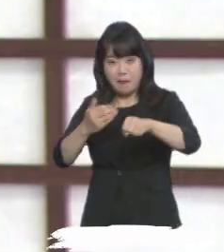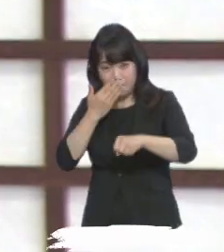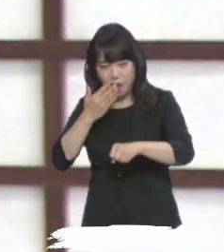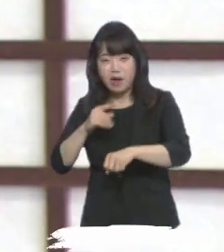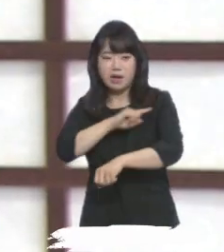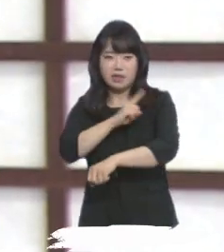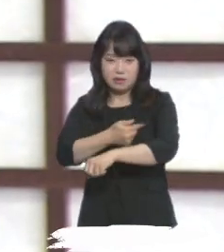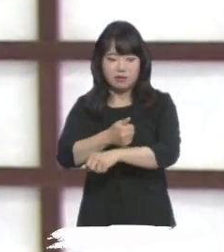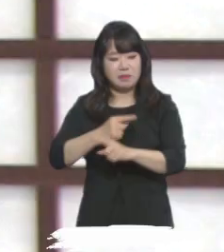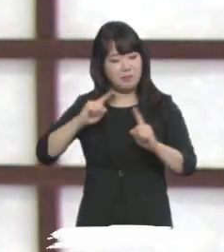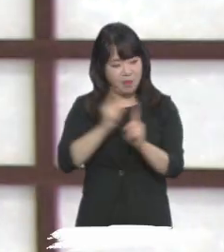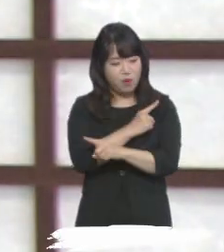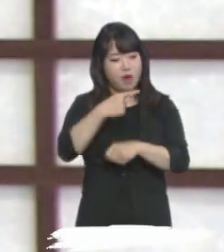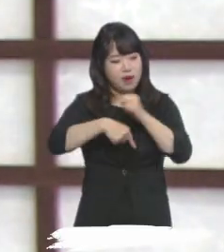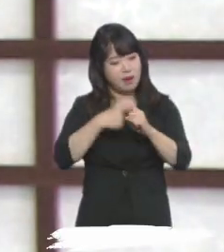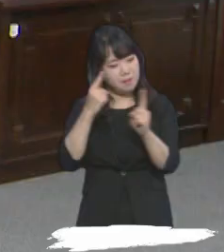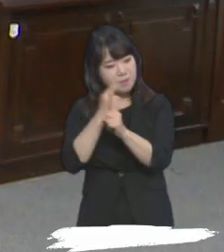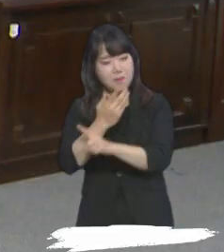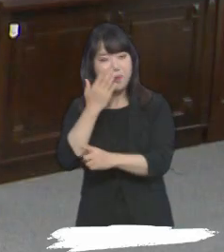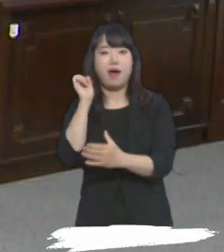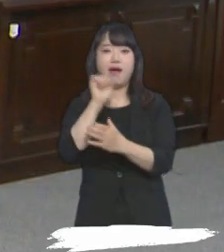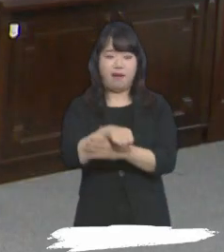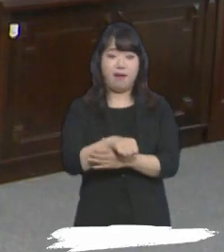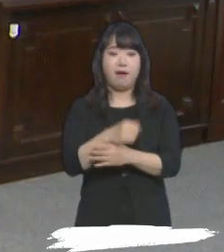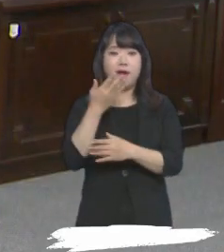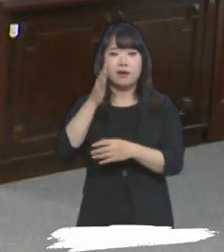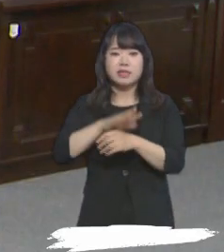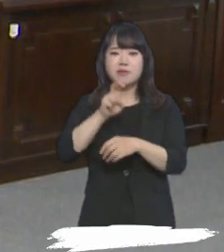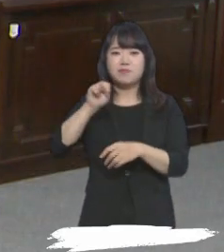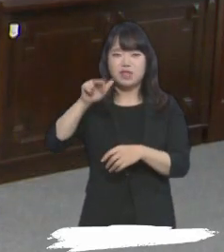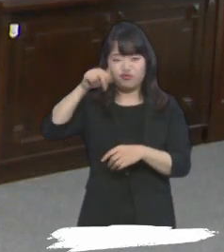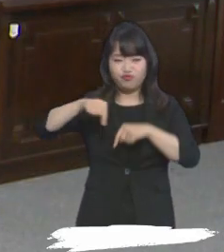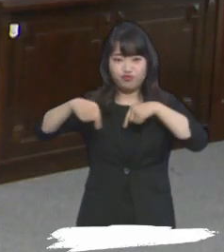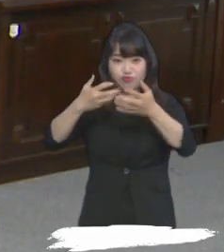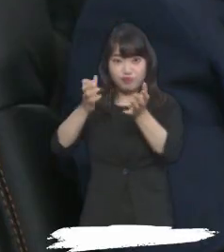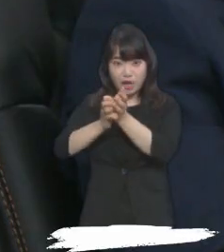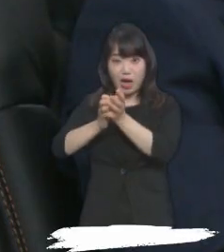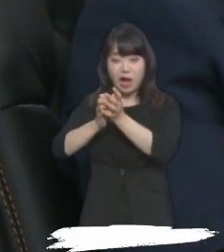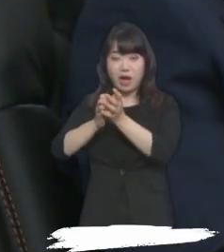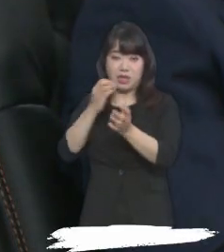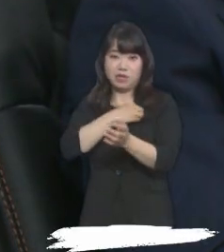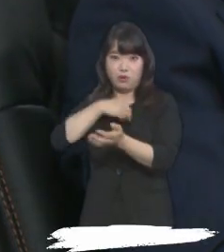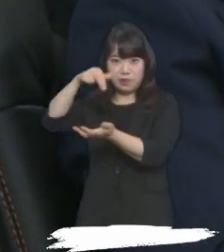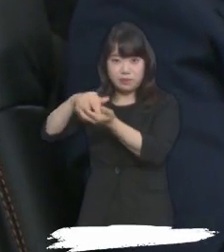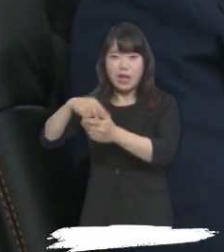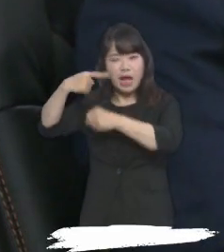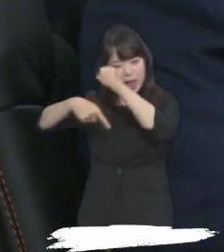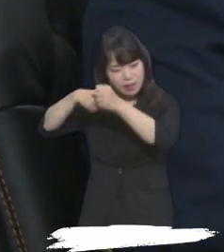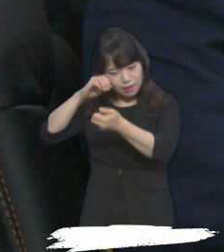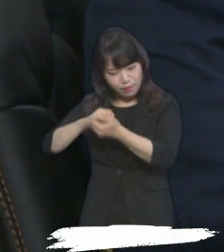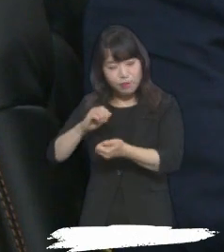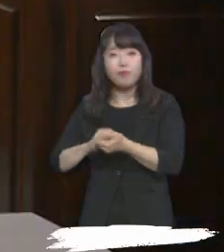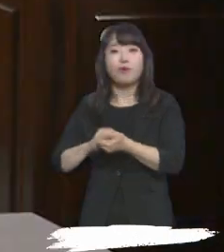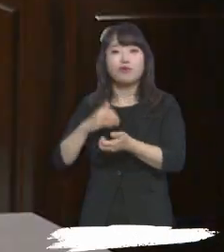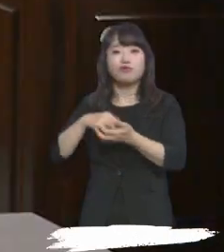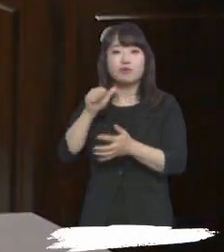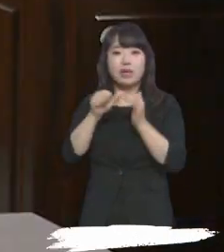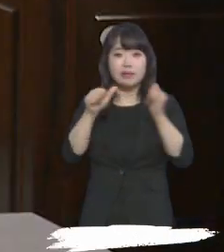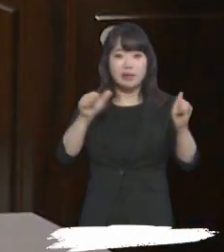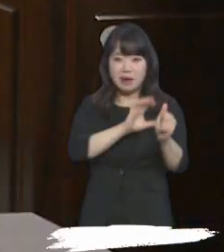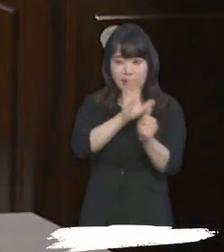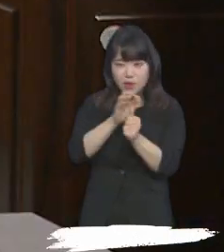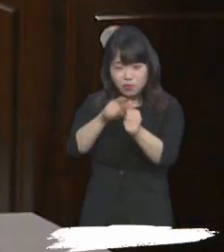의장이 1년으로 정했기 때문입니다. 그런데 민주당 소속 구의원 3명이 매년 신규 채용된 지원관 배정에